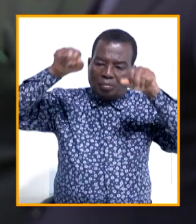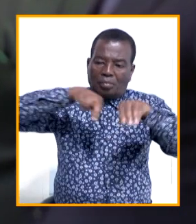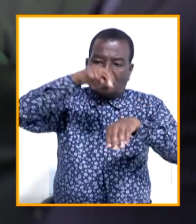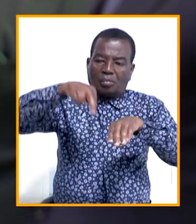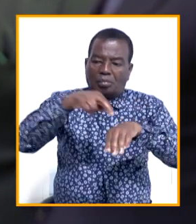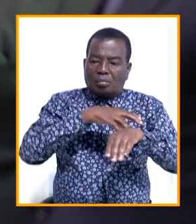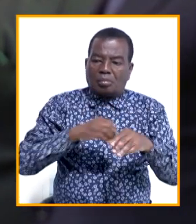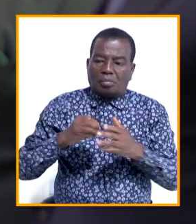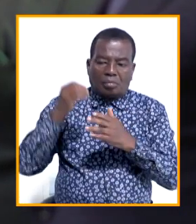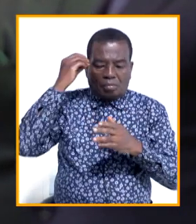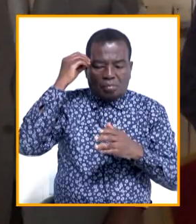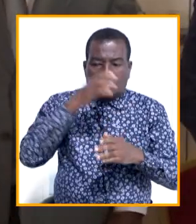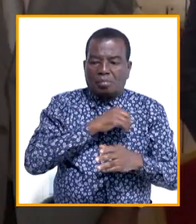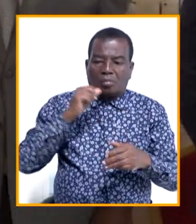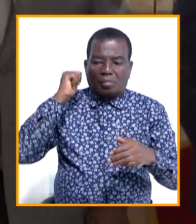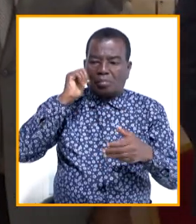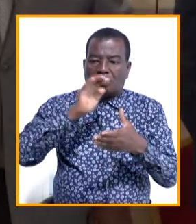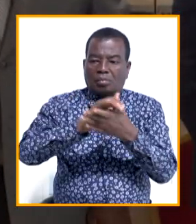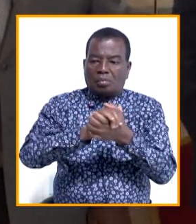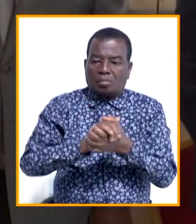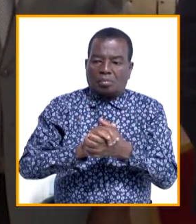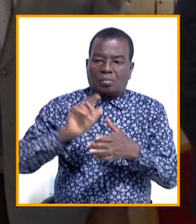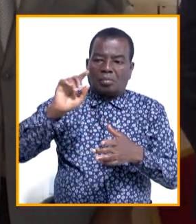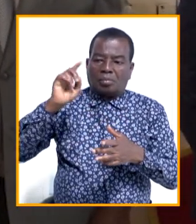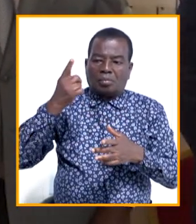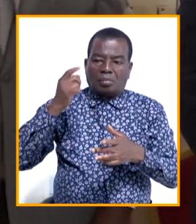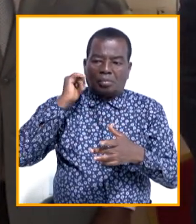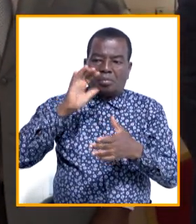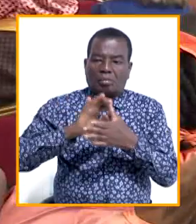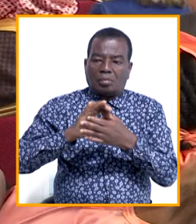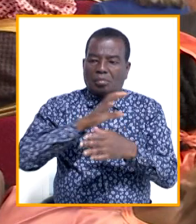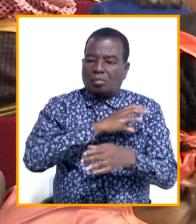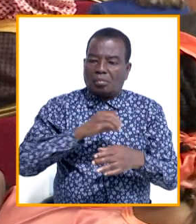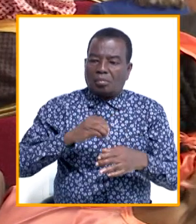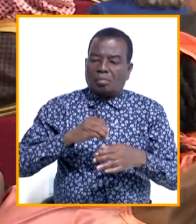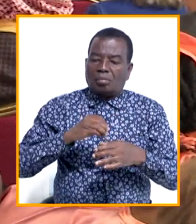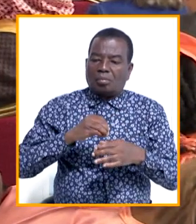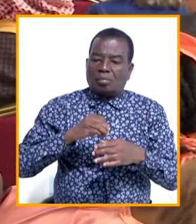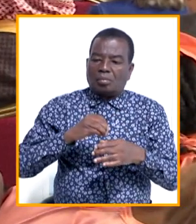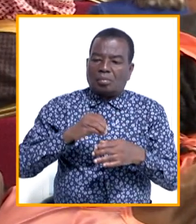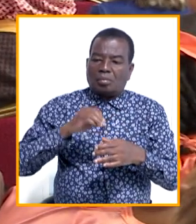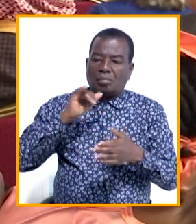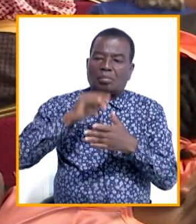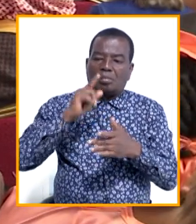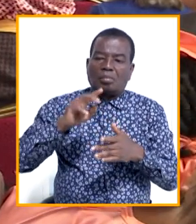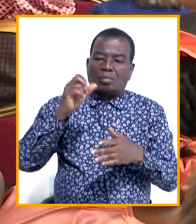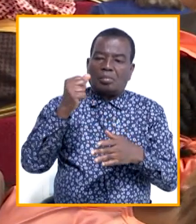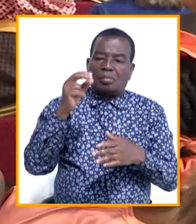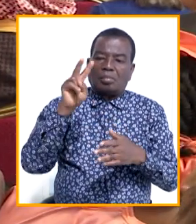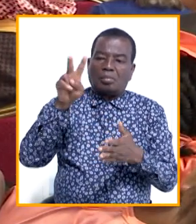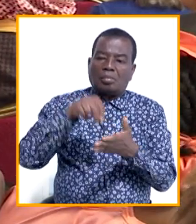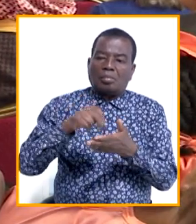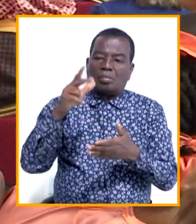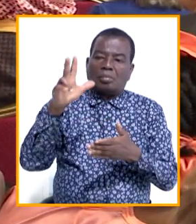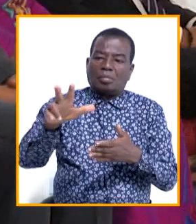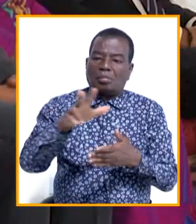République Alassan Ouatara et son épouse la première dame de Côte d'Ivoire Dominique watatara c'est en 2013 que le gouvernement a